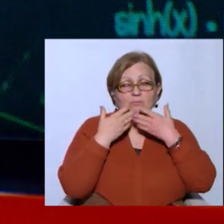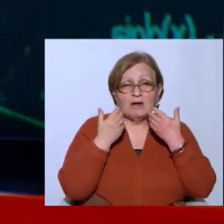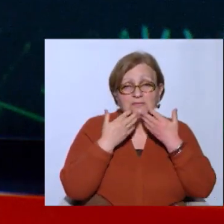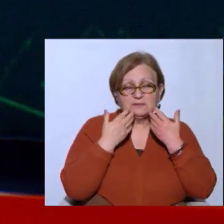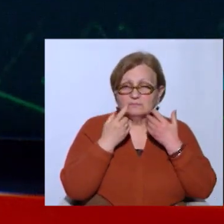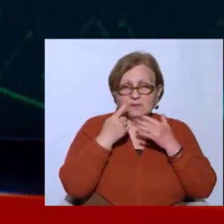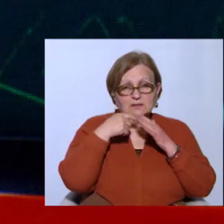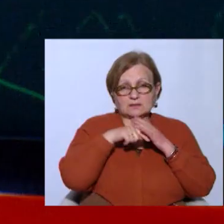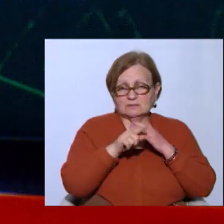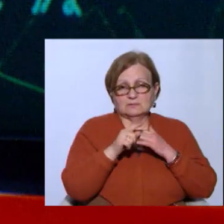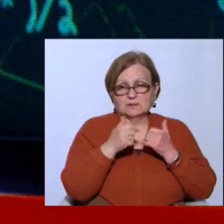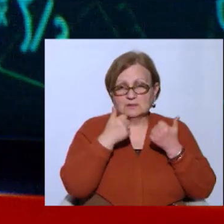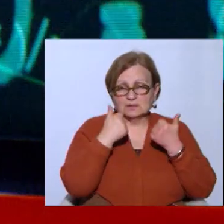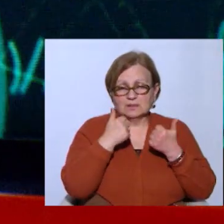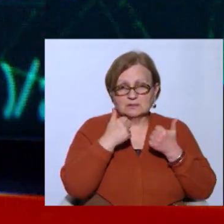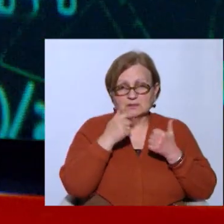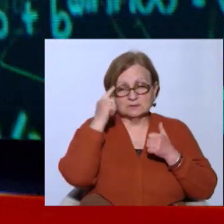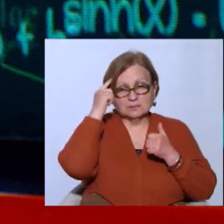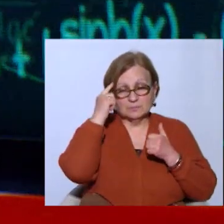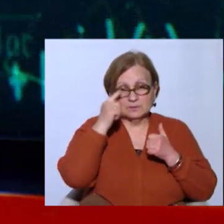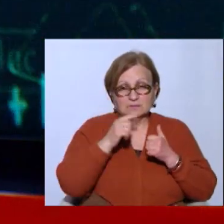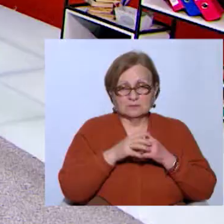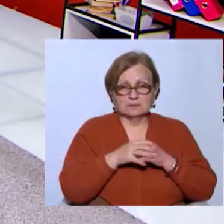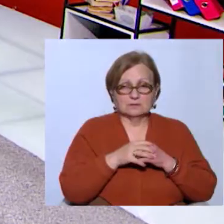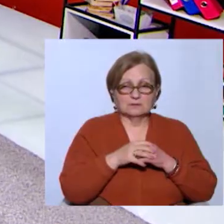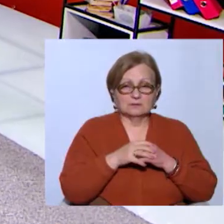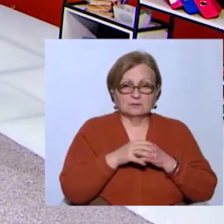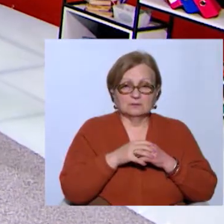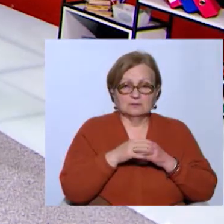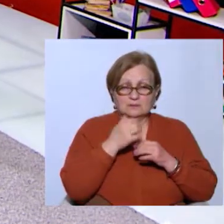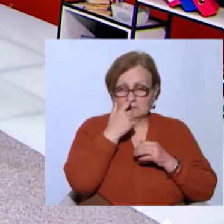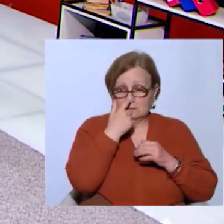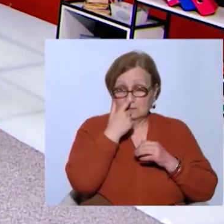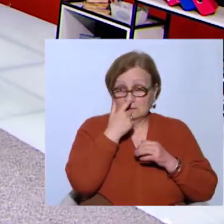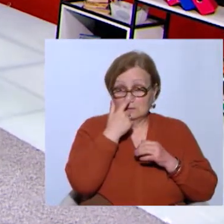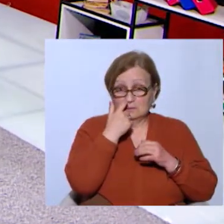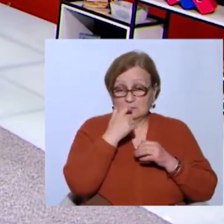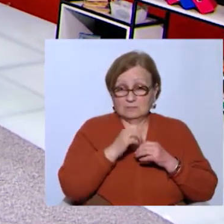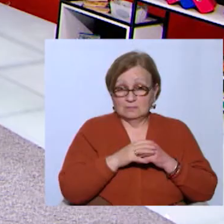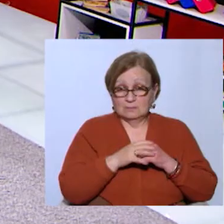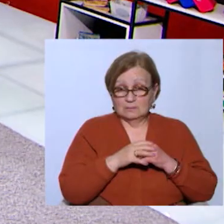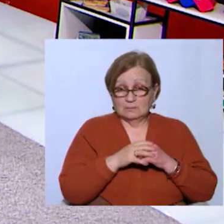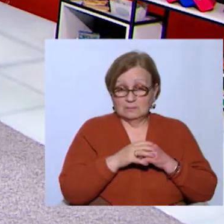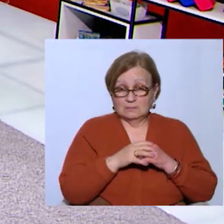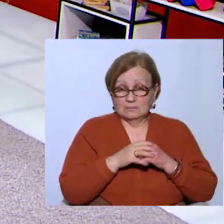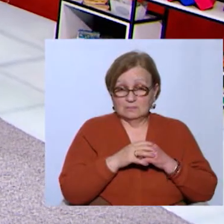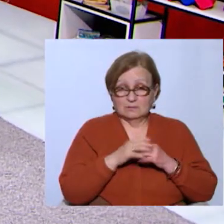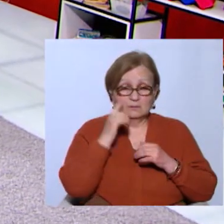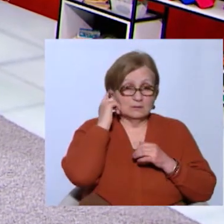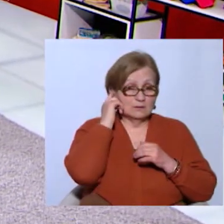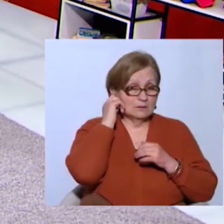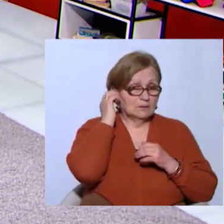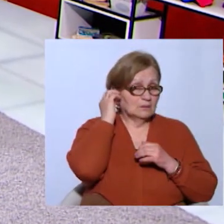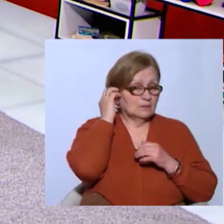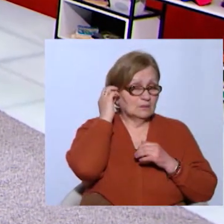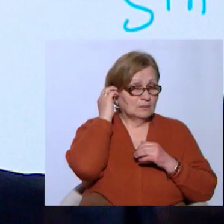ისე მარტივია. ეს ყველაფერი კარგად გთხოვთ გაიაზრეთ თავში. მოგცემთ დავალებას. ანუ მაგალითად აი ანალოგიურად იფიქრეთ